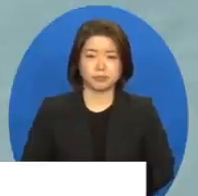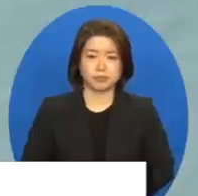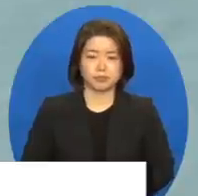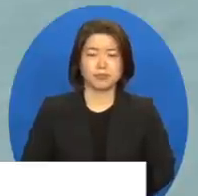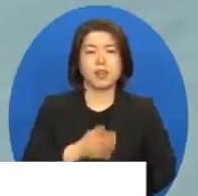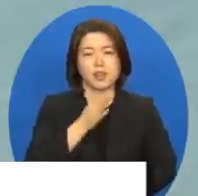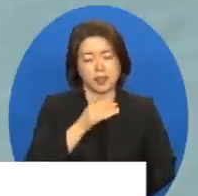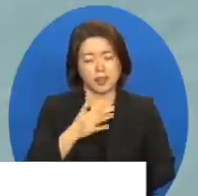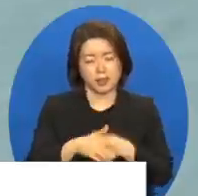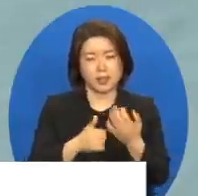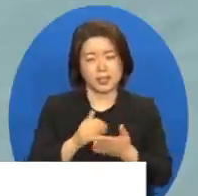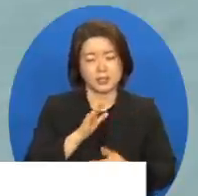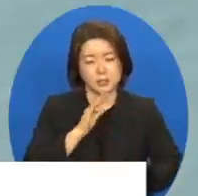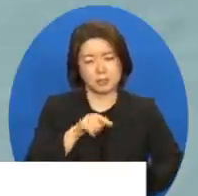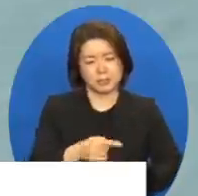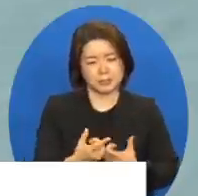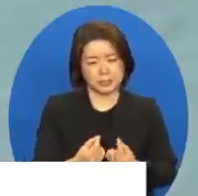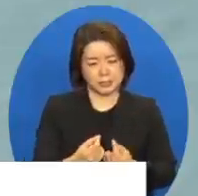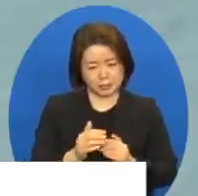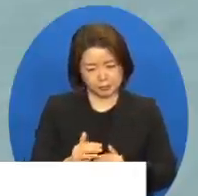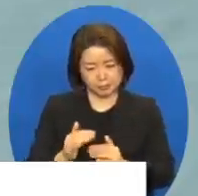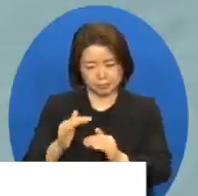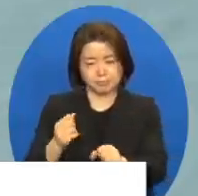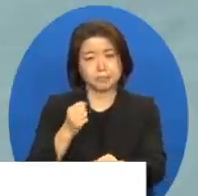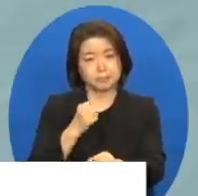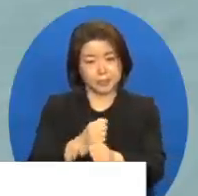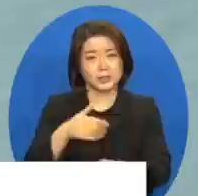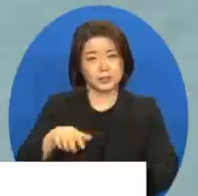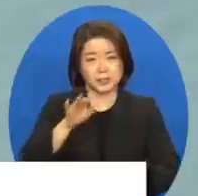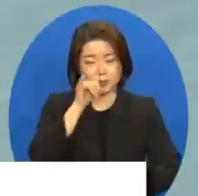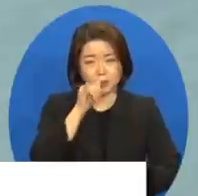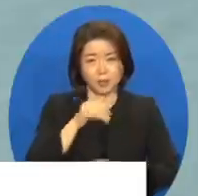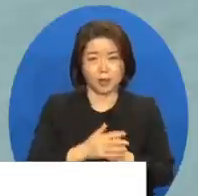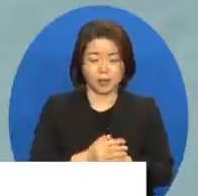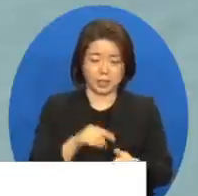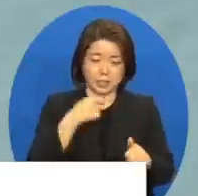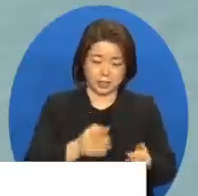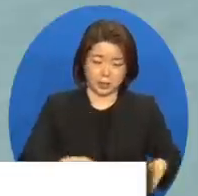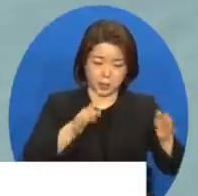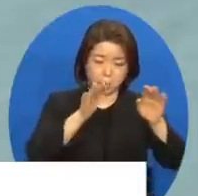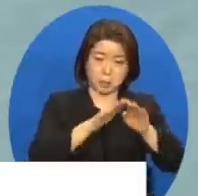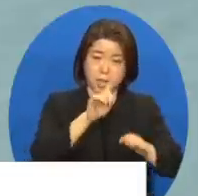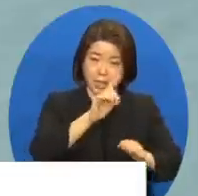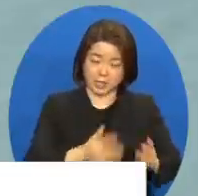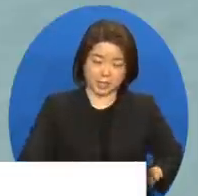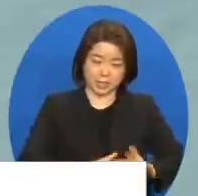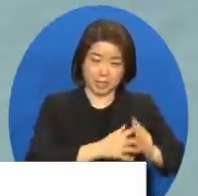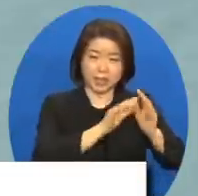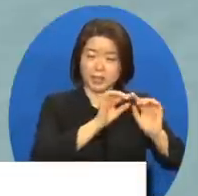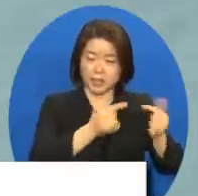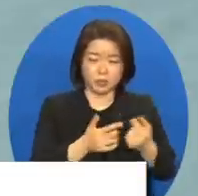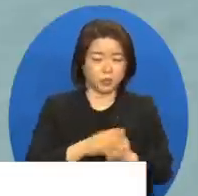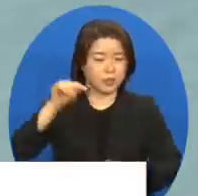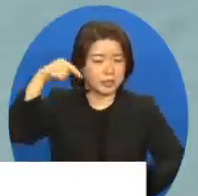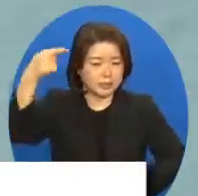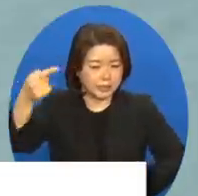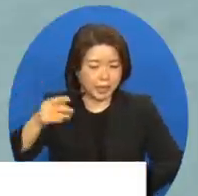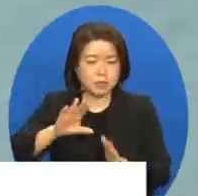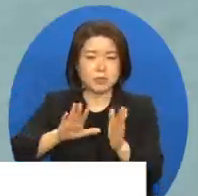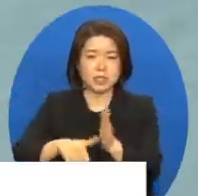아, 하나님이 정말 그렇게 하시는구나. 교육관 하나 건물 짓는 게 아니고 다음 세대를 짓게